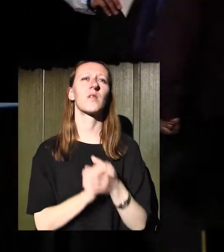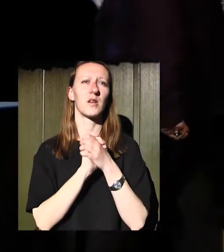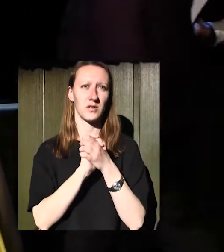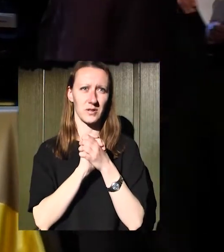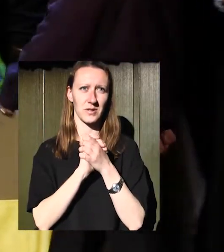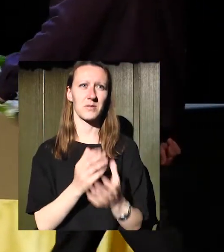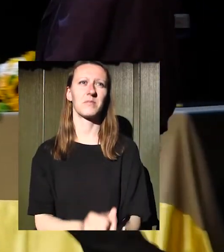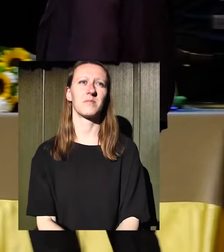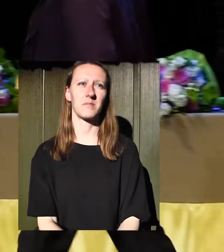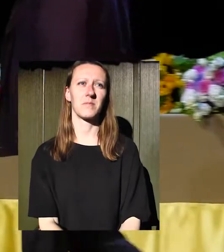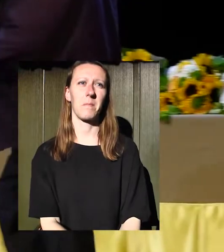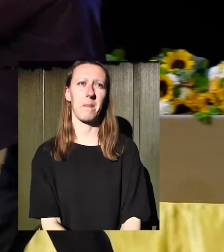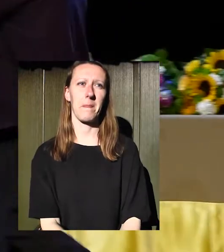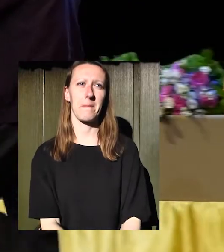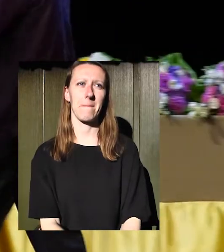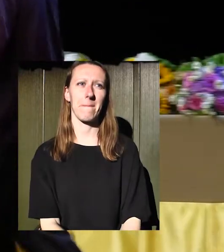Čestitamo.